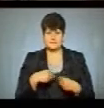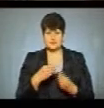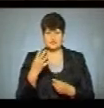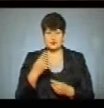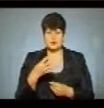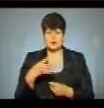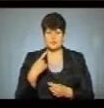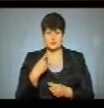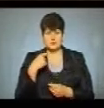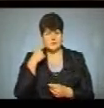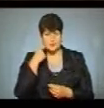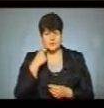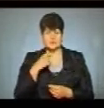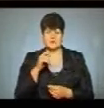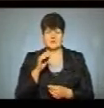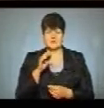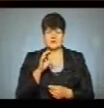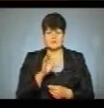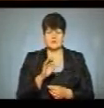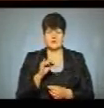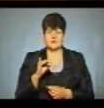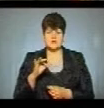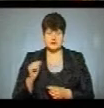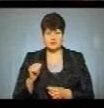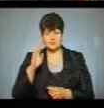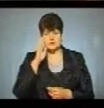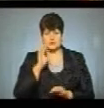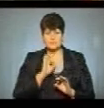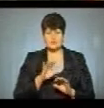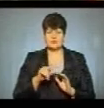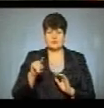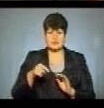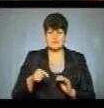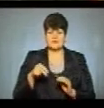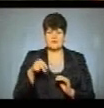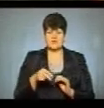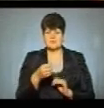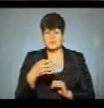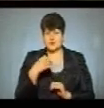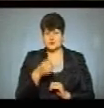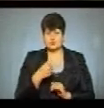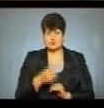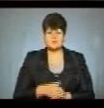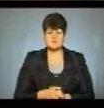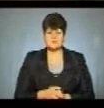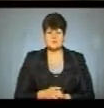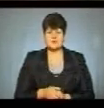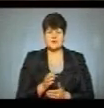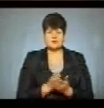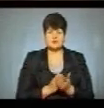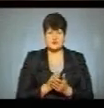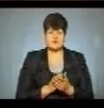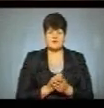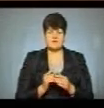41-річного військовослужбовця Олександра Овчинікова. Чоловік розповідає, був призваний у 2015 році. Служив